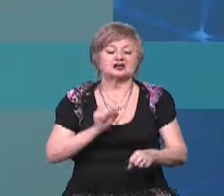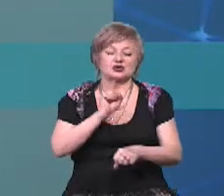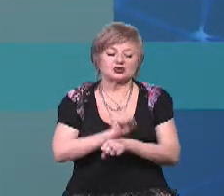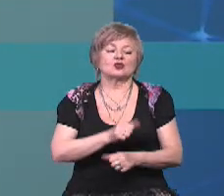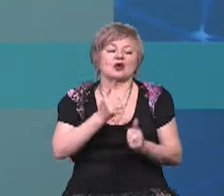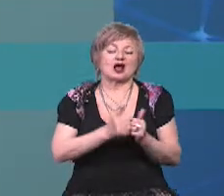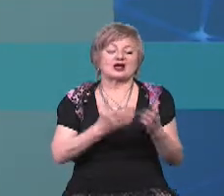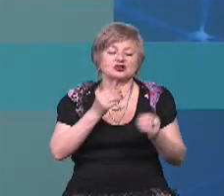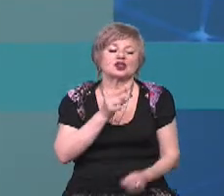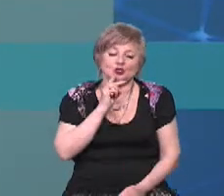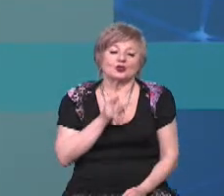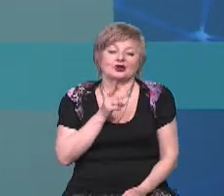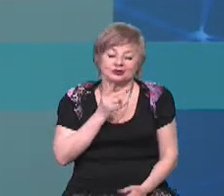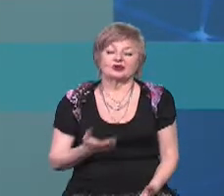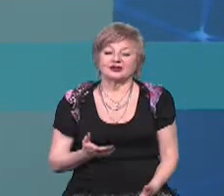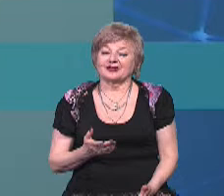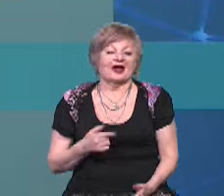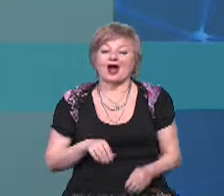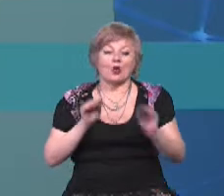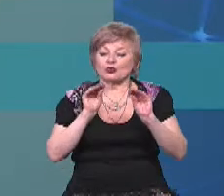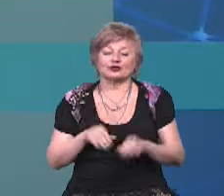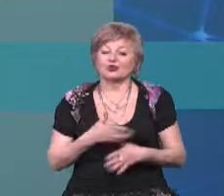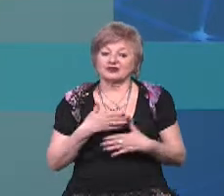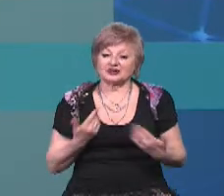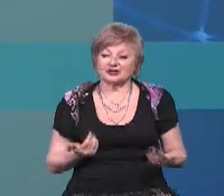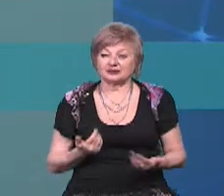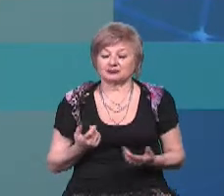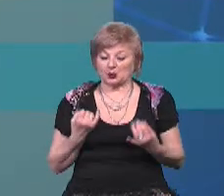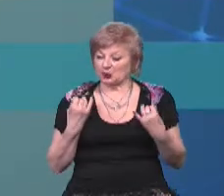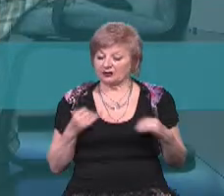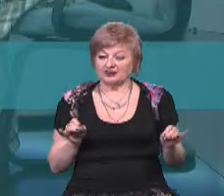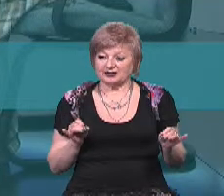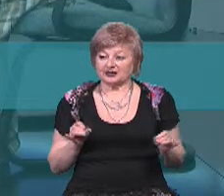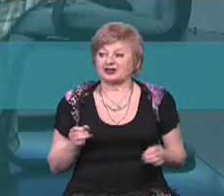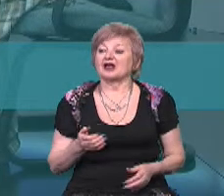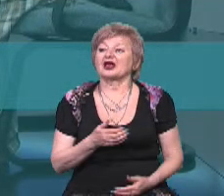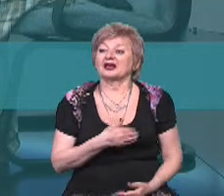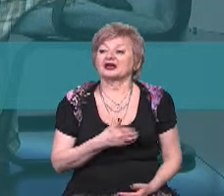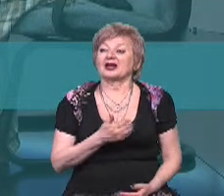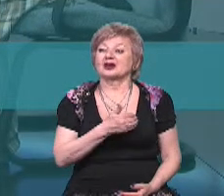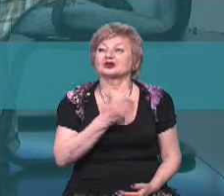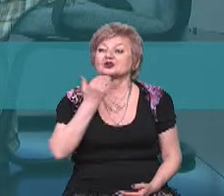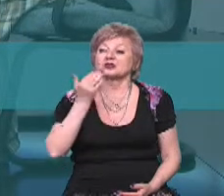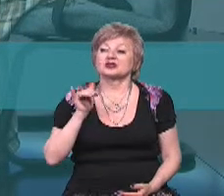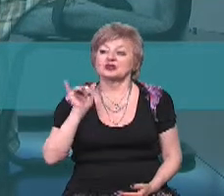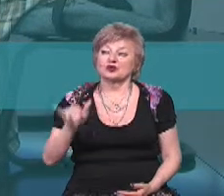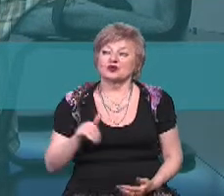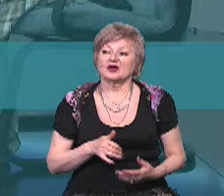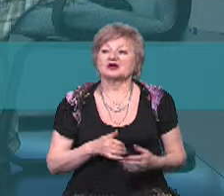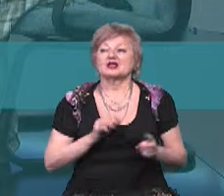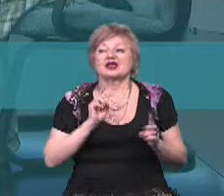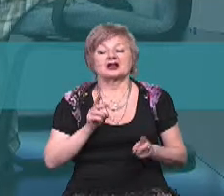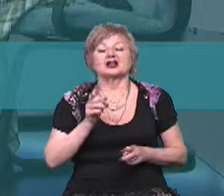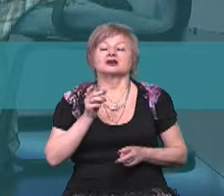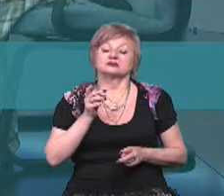день курять. Так. Правильно? Так, так. Це ж якось взагалі дивно. Дивно. А я хочу вас запитати, пане Станіславе, який